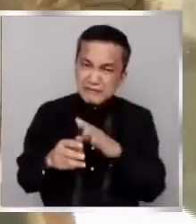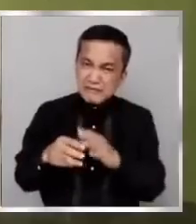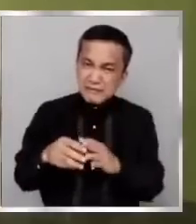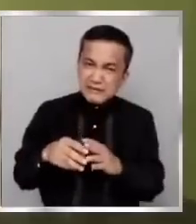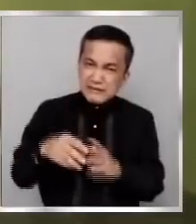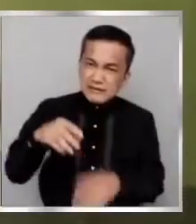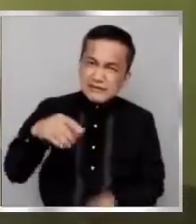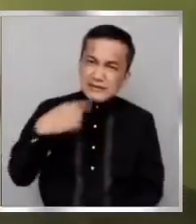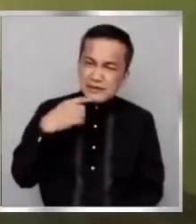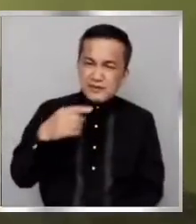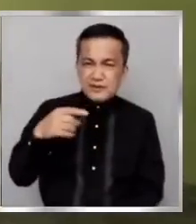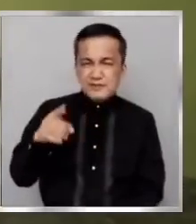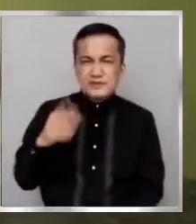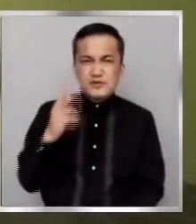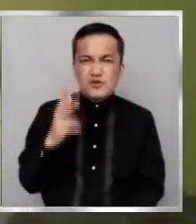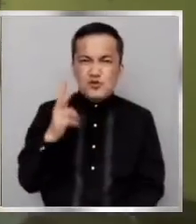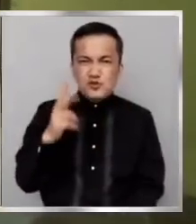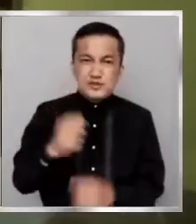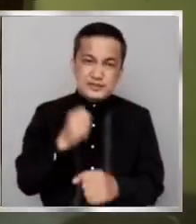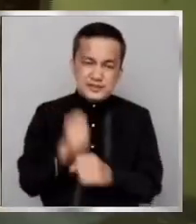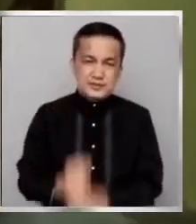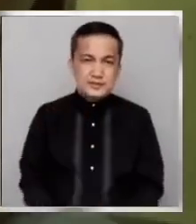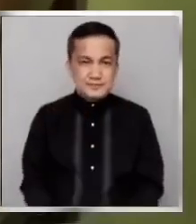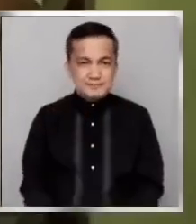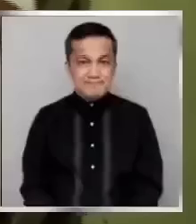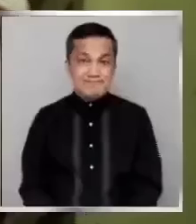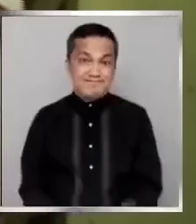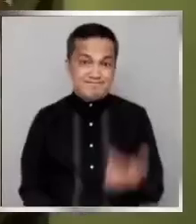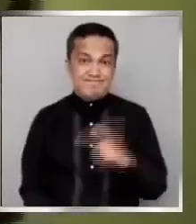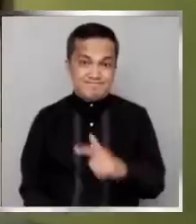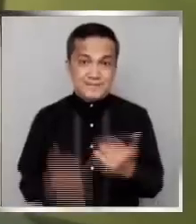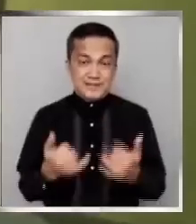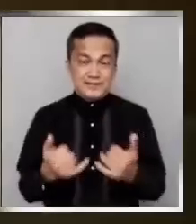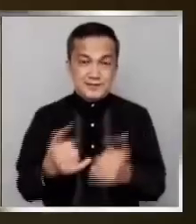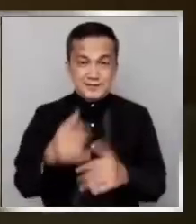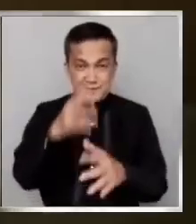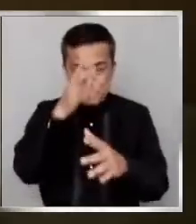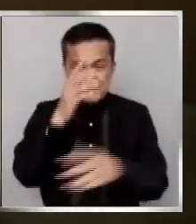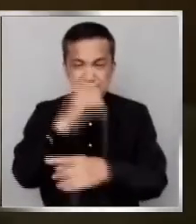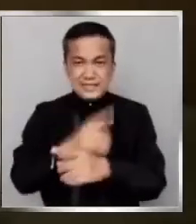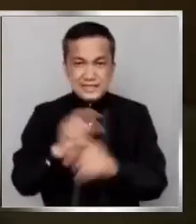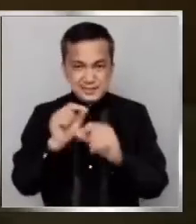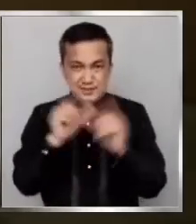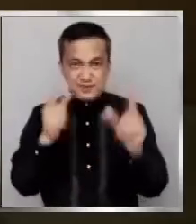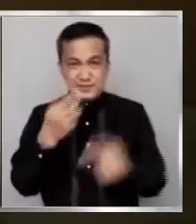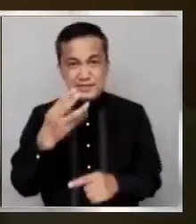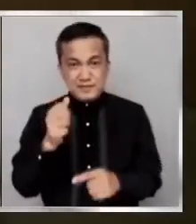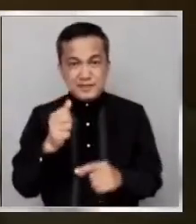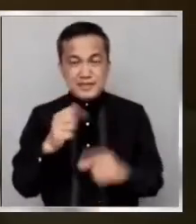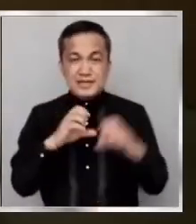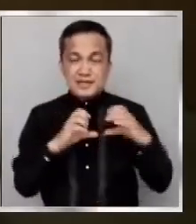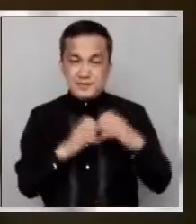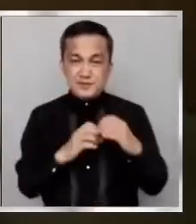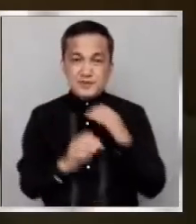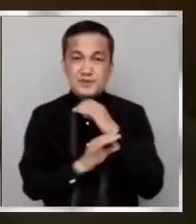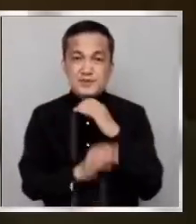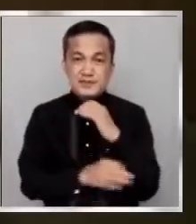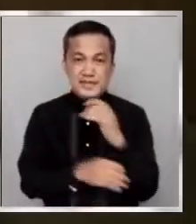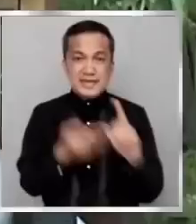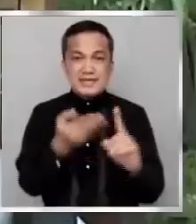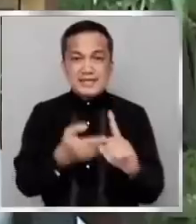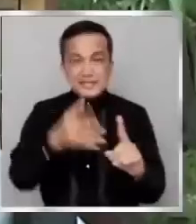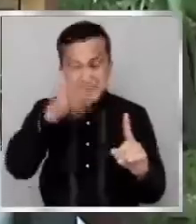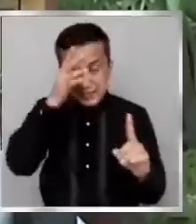na rin naman. Ngayong nalalapit na Father's Day, sinorpresa ng GMA Kapuso Foundation si Tatay